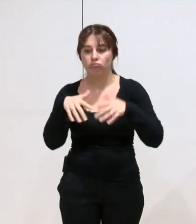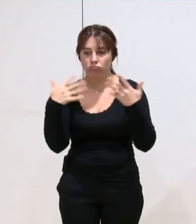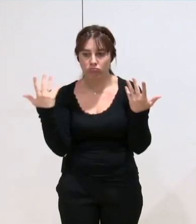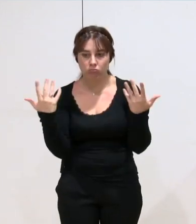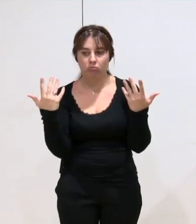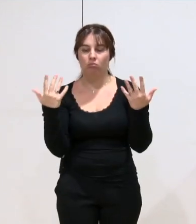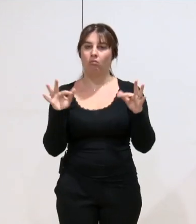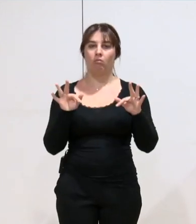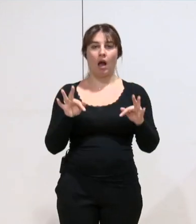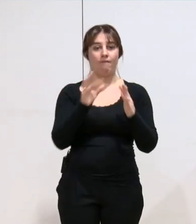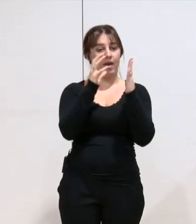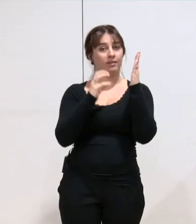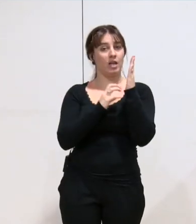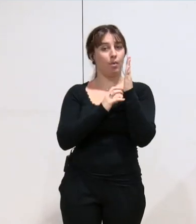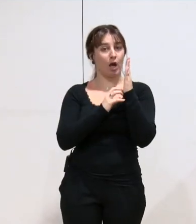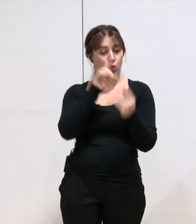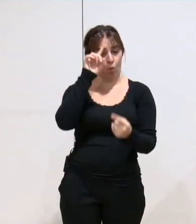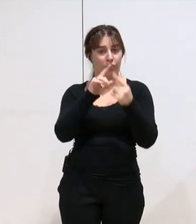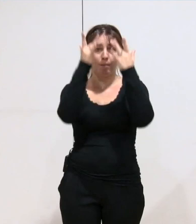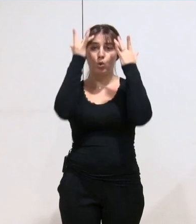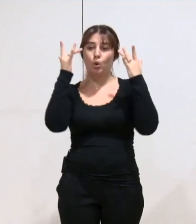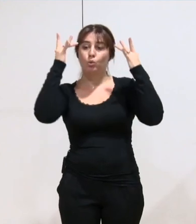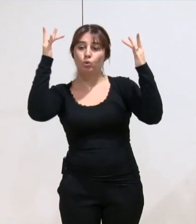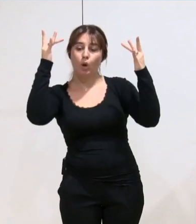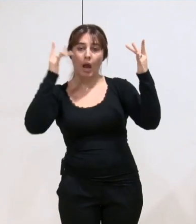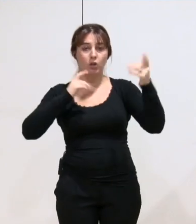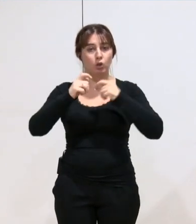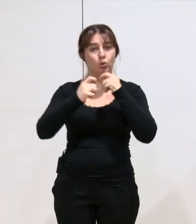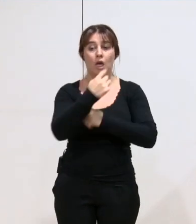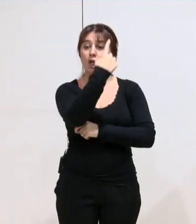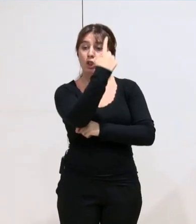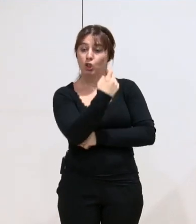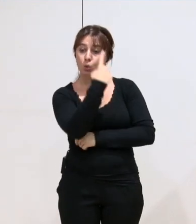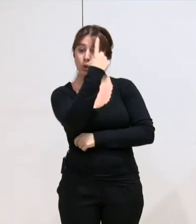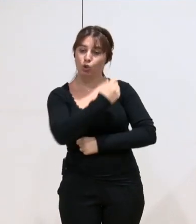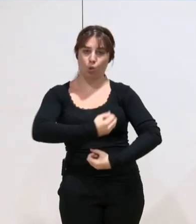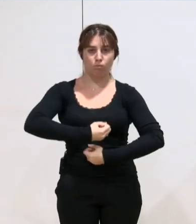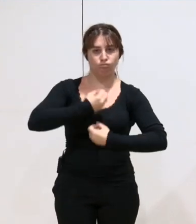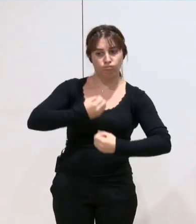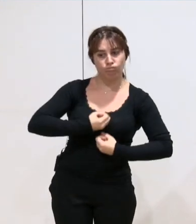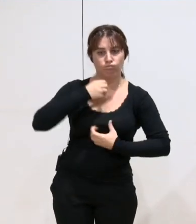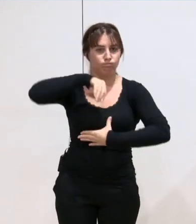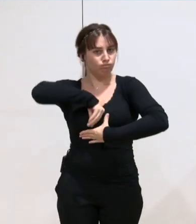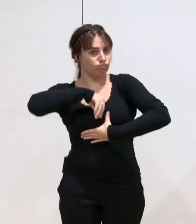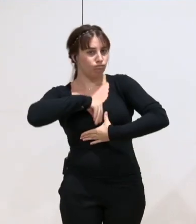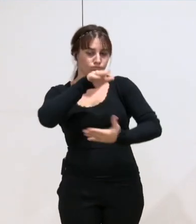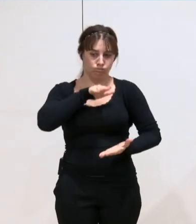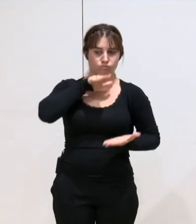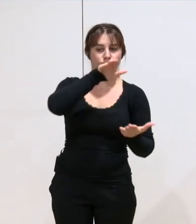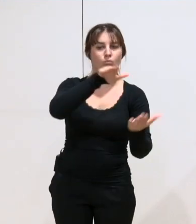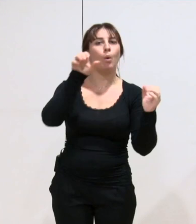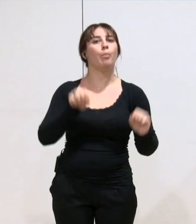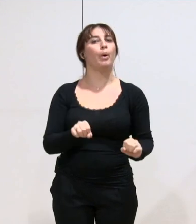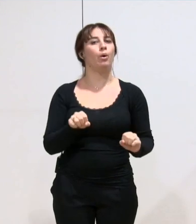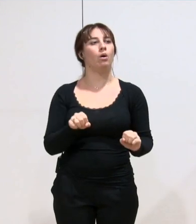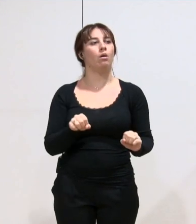sur la base d'une délibération qui traite des questions culturelles, pose des questions, fasse part de son sentiment. Nul ne peut contester